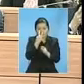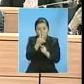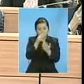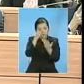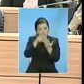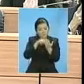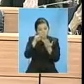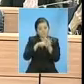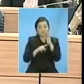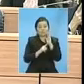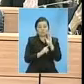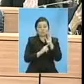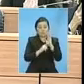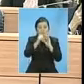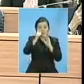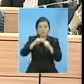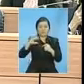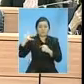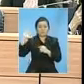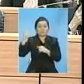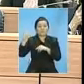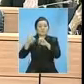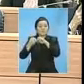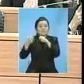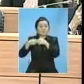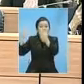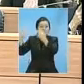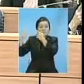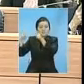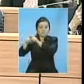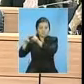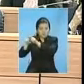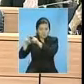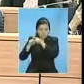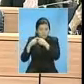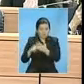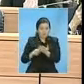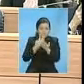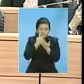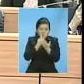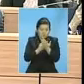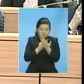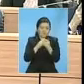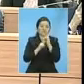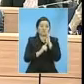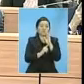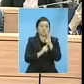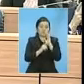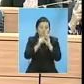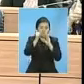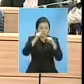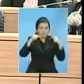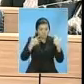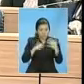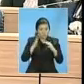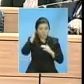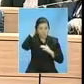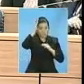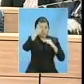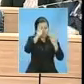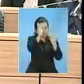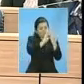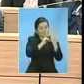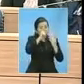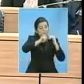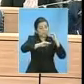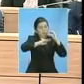ศชาตินั้นพ้นจากวิกฤตความขัดแย้งและสามารถทำให้ประชาชนคนไทยนั้นมีพื้นที่ในการพัฒนาตนเองเ